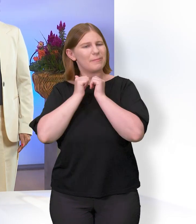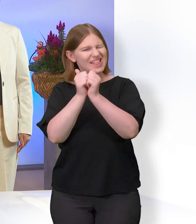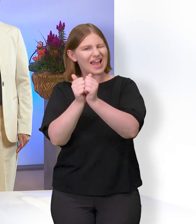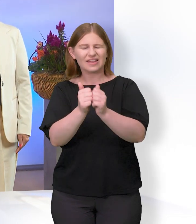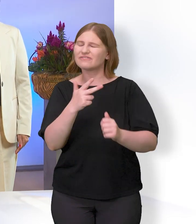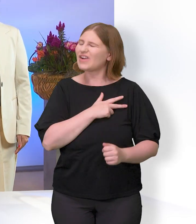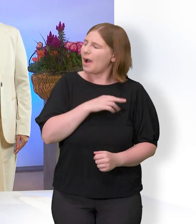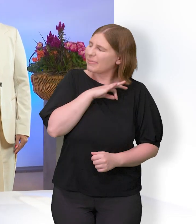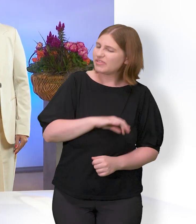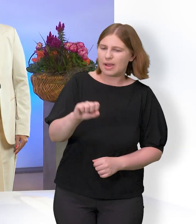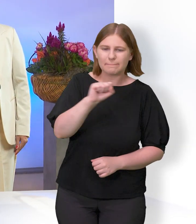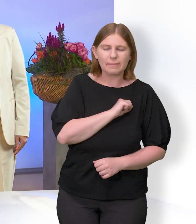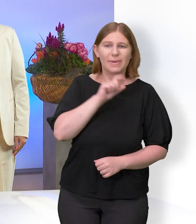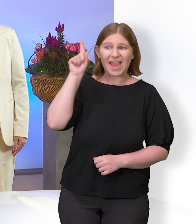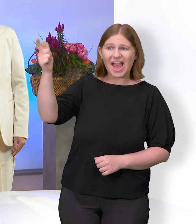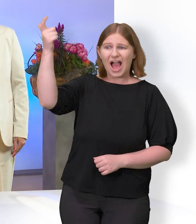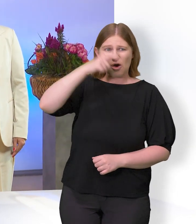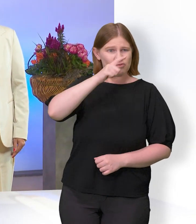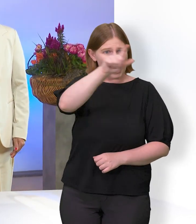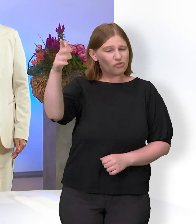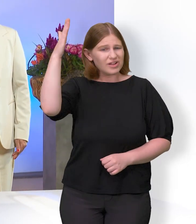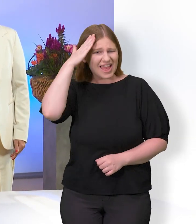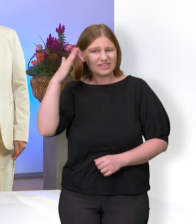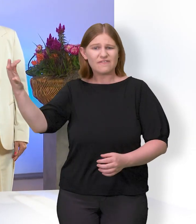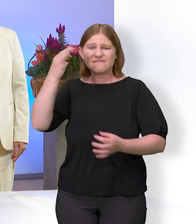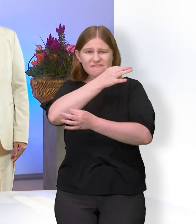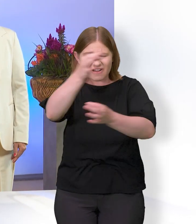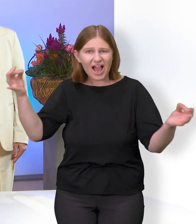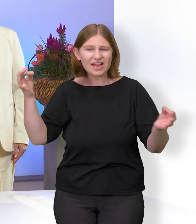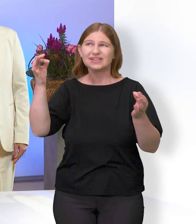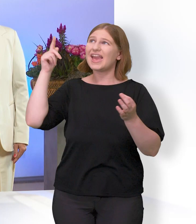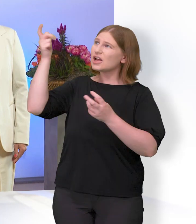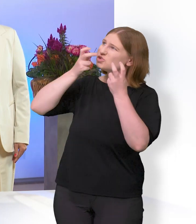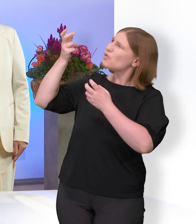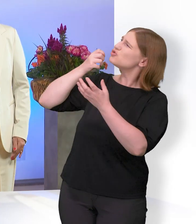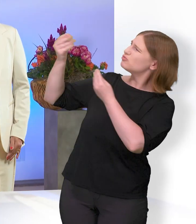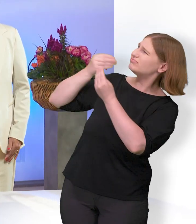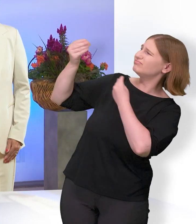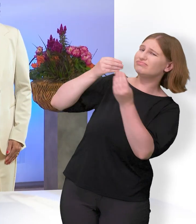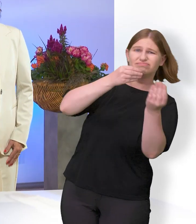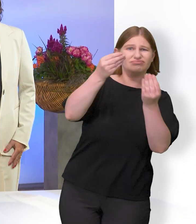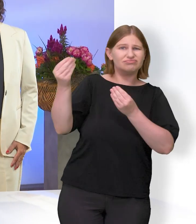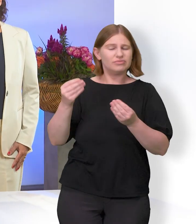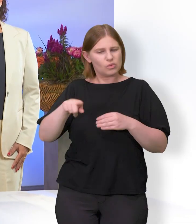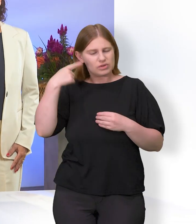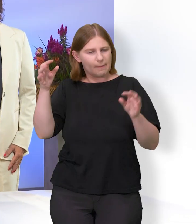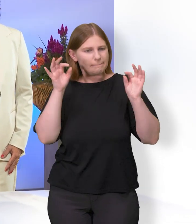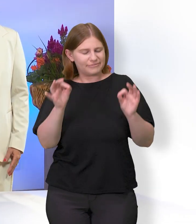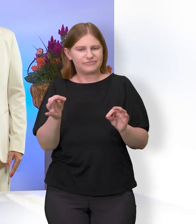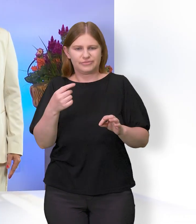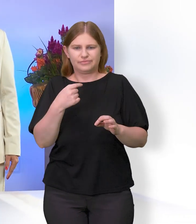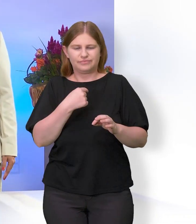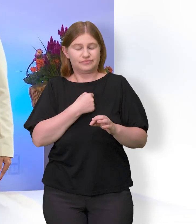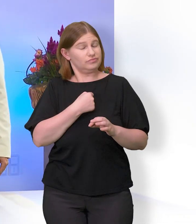mich kennt, mich fragt, mit mir das Gespräch sucht. Und dann überkommt mich im Blick